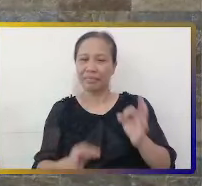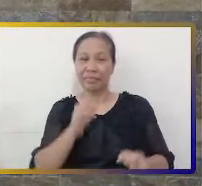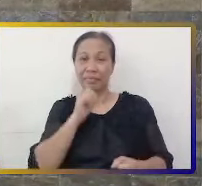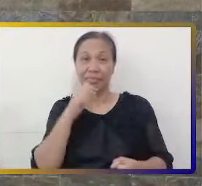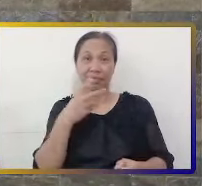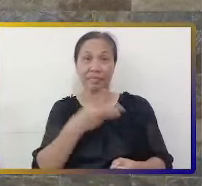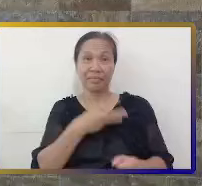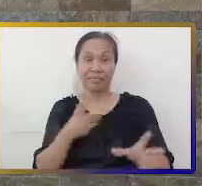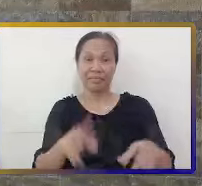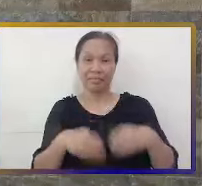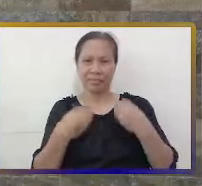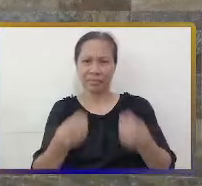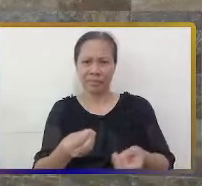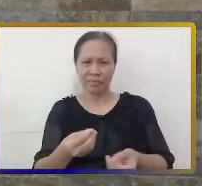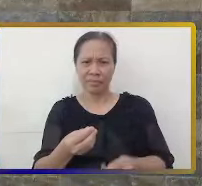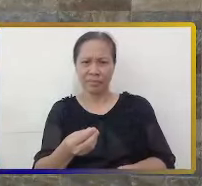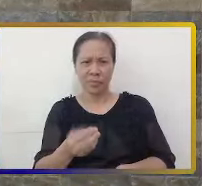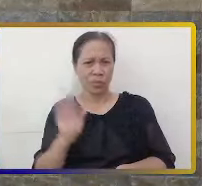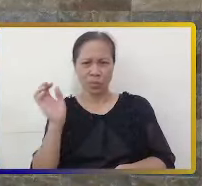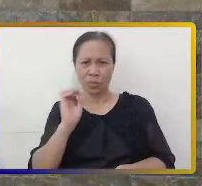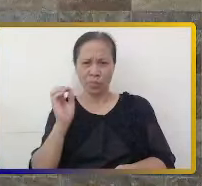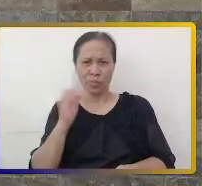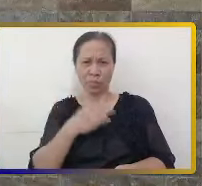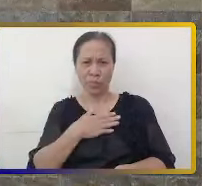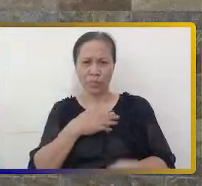Panginoon Wala ba akong pagpapala sa